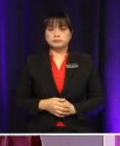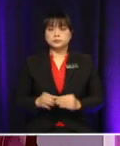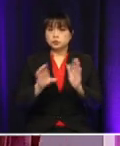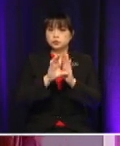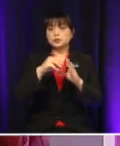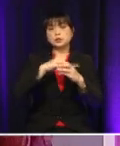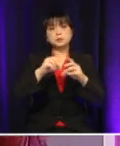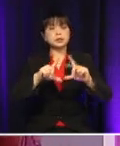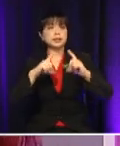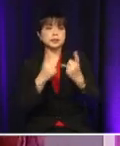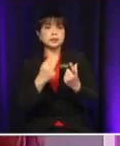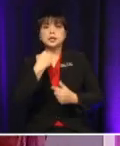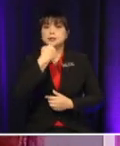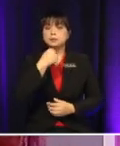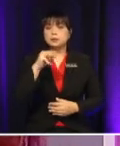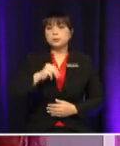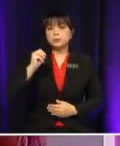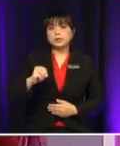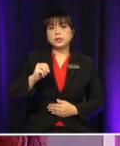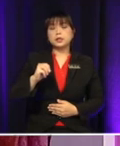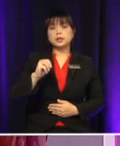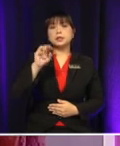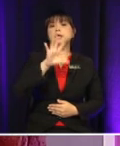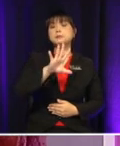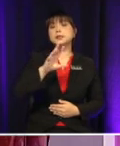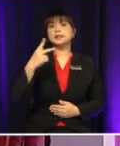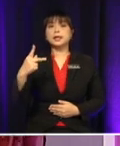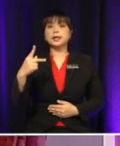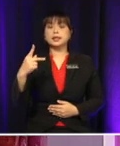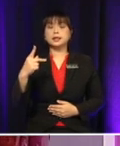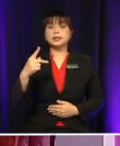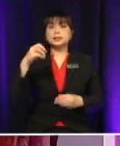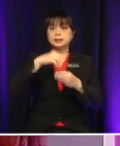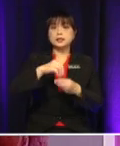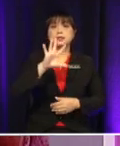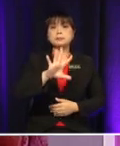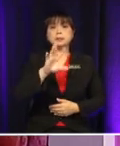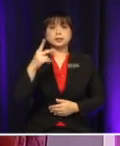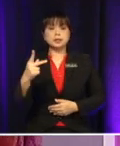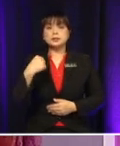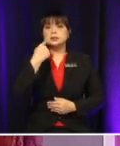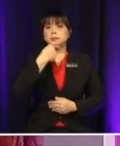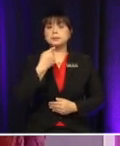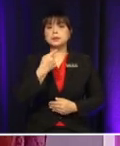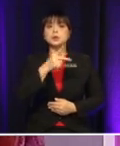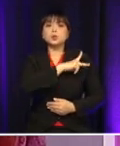kelas kita kata oke siapa murid 5 kenanga itu Siapakah